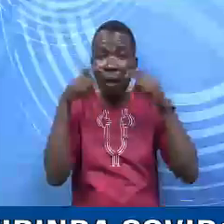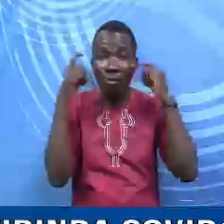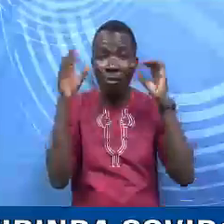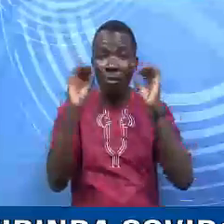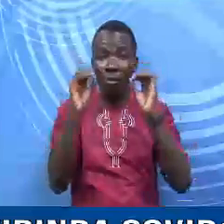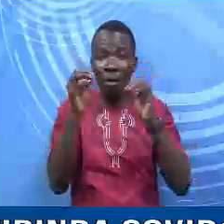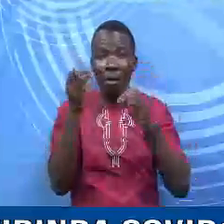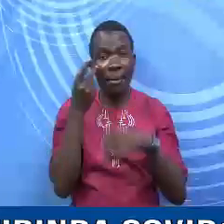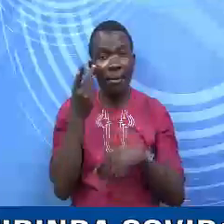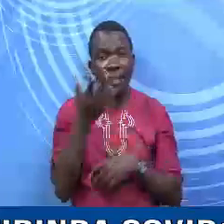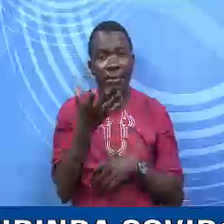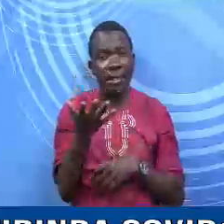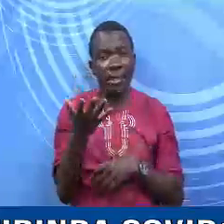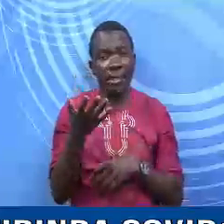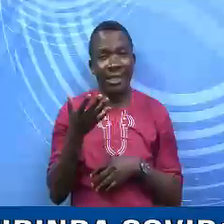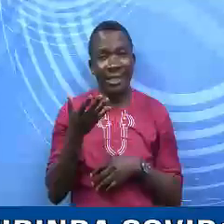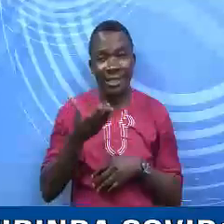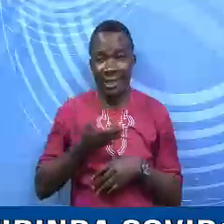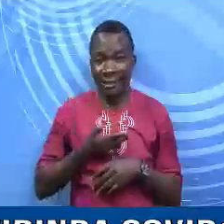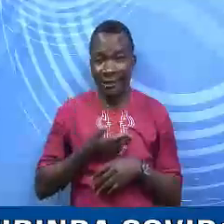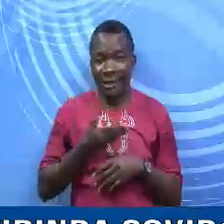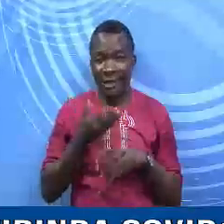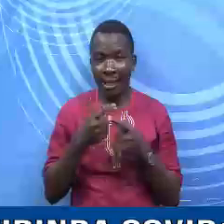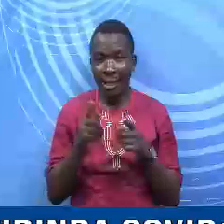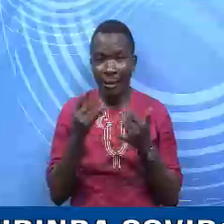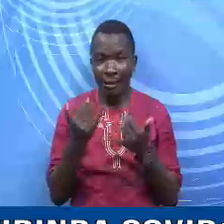bite ndagafite ariko turi mu kazi